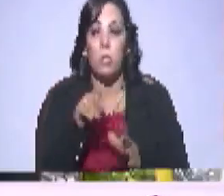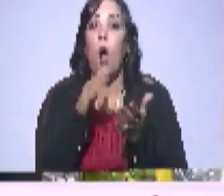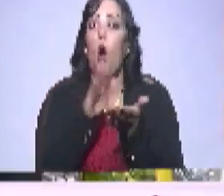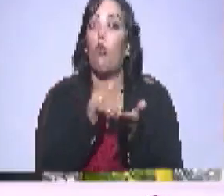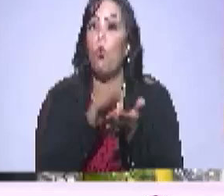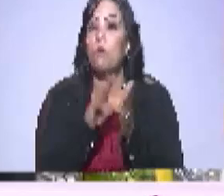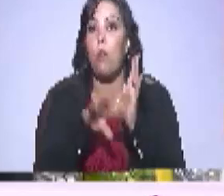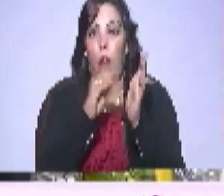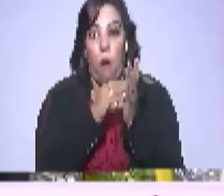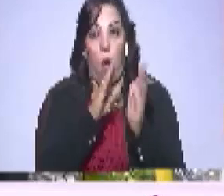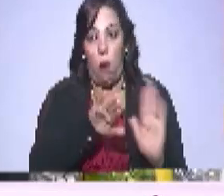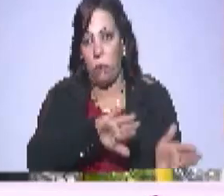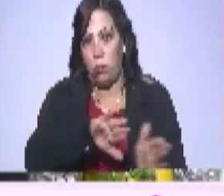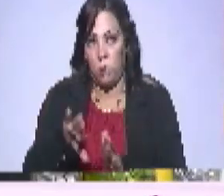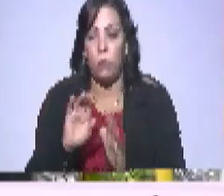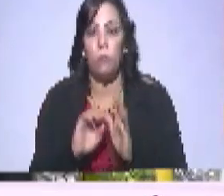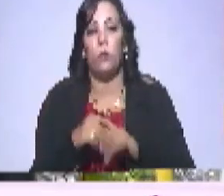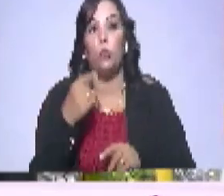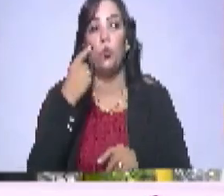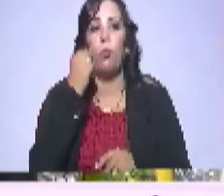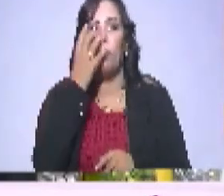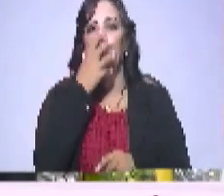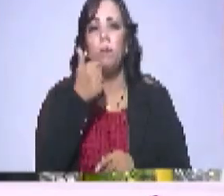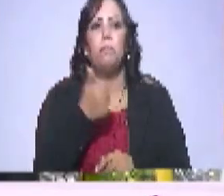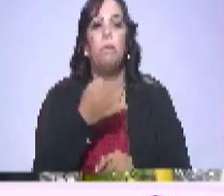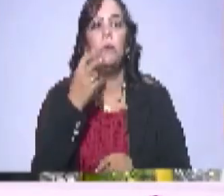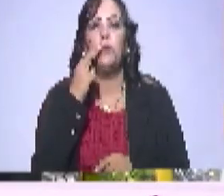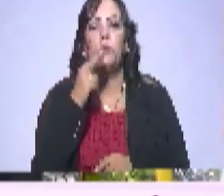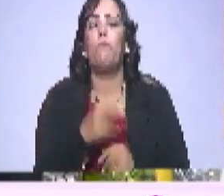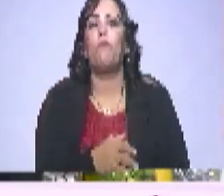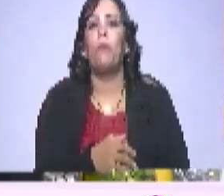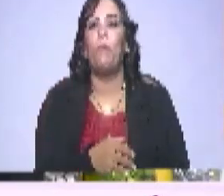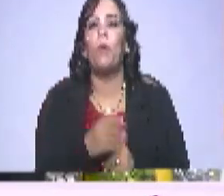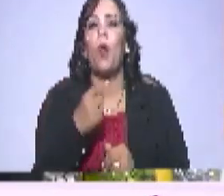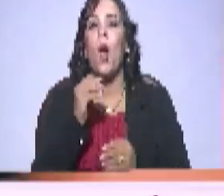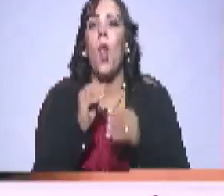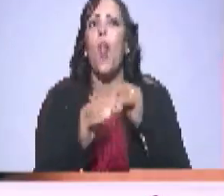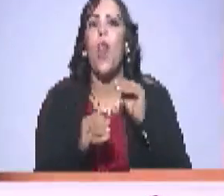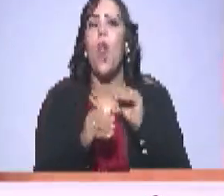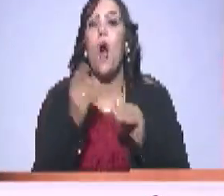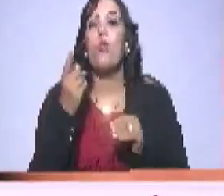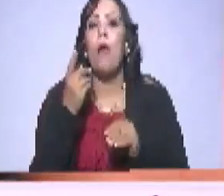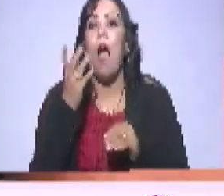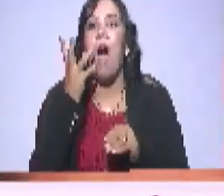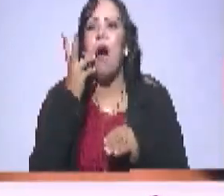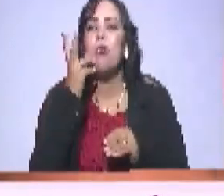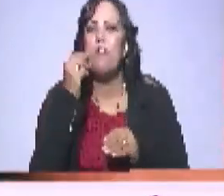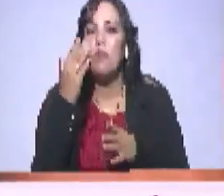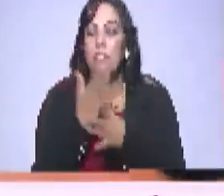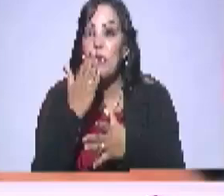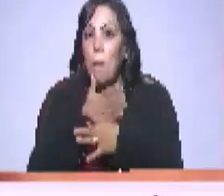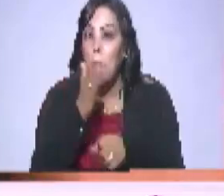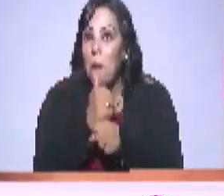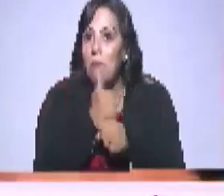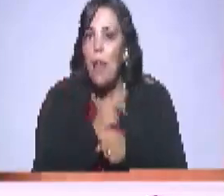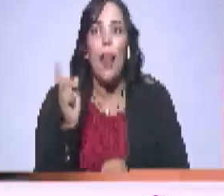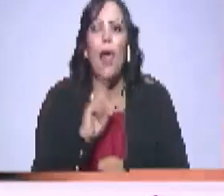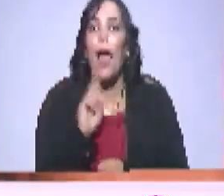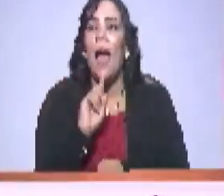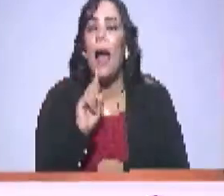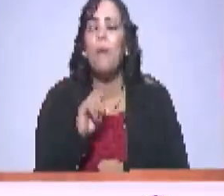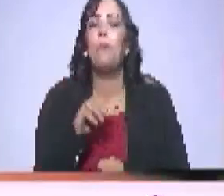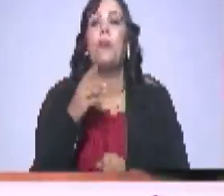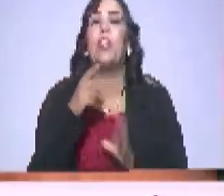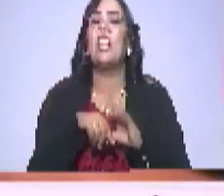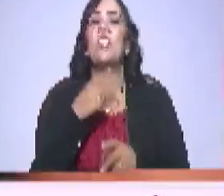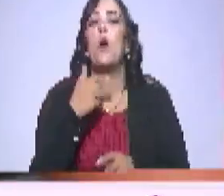تقريبا خلاص. اه بص عامل ازاي بقى، ده الرز واللون ده مش صياديه الشيف. لا لا لا لا لا اه لا